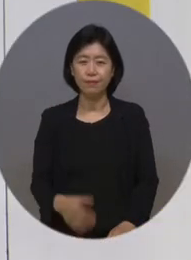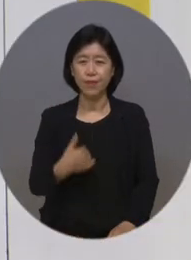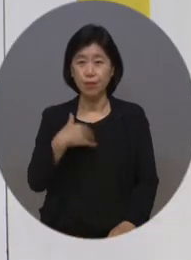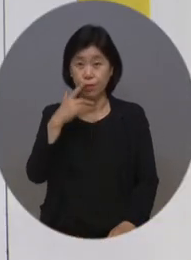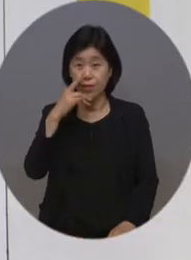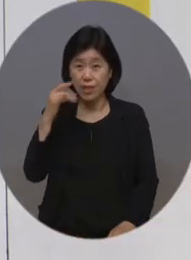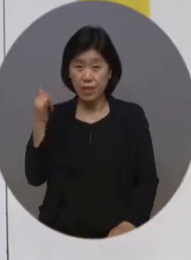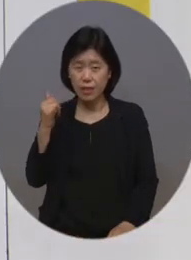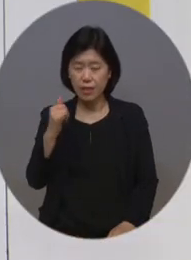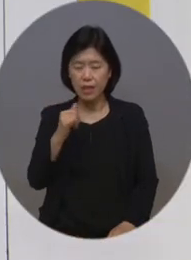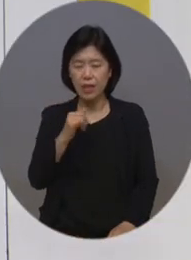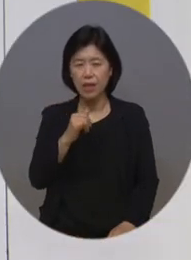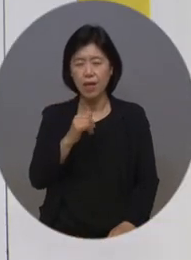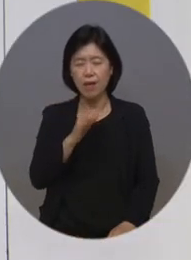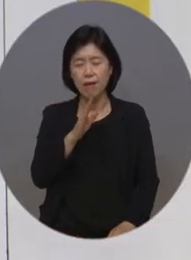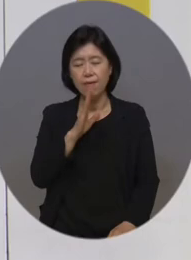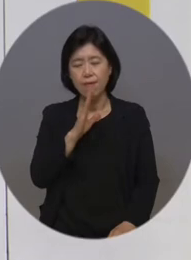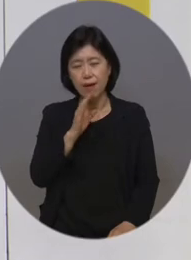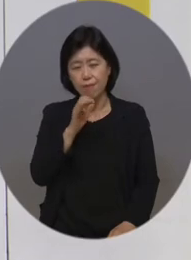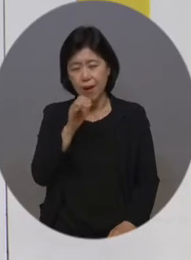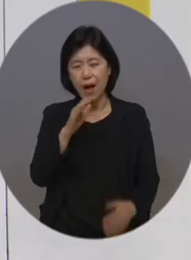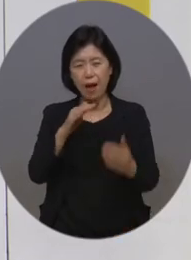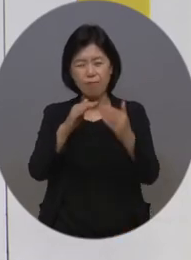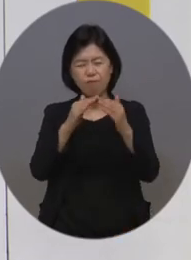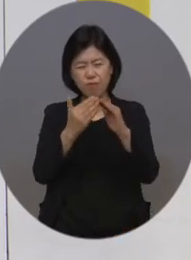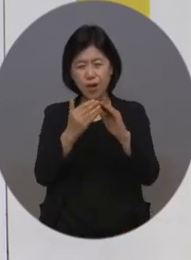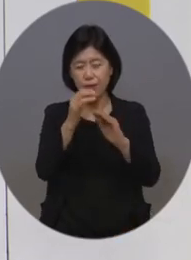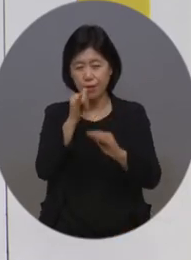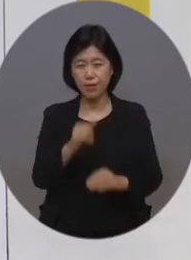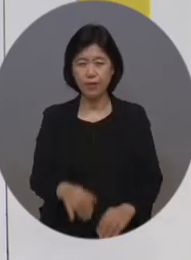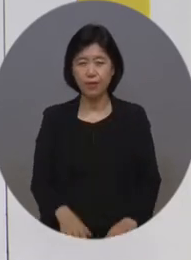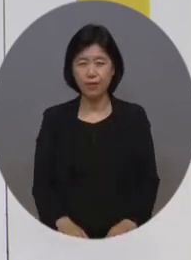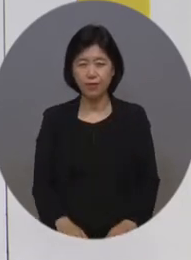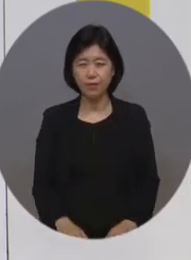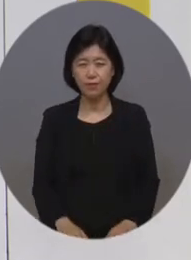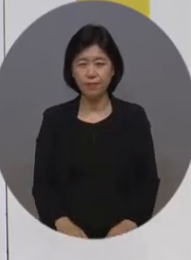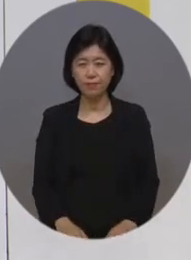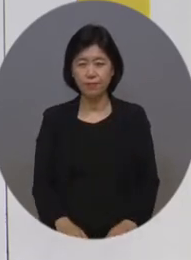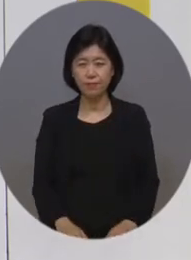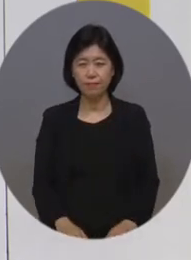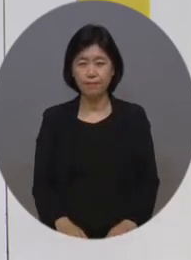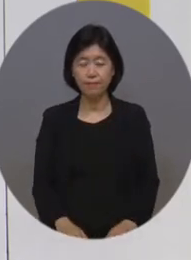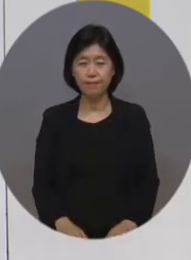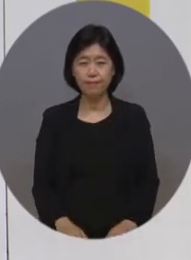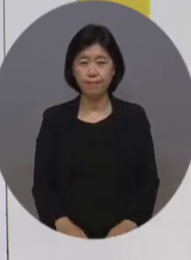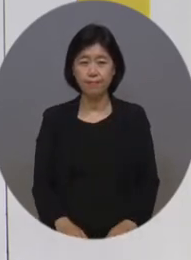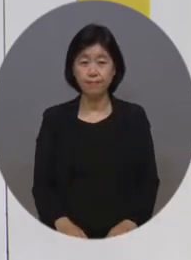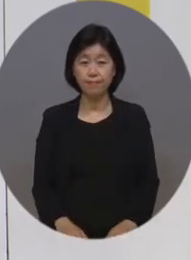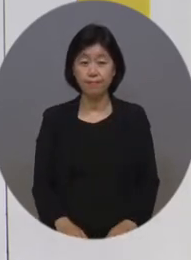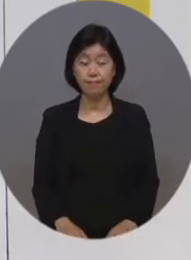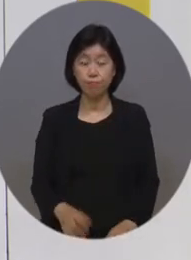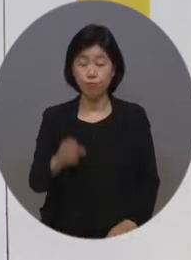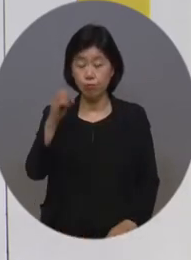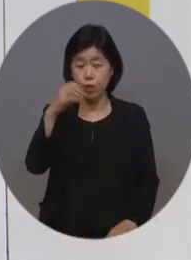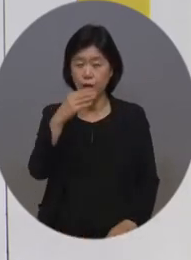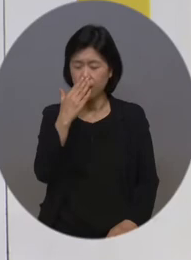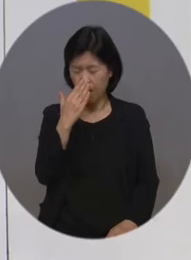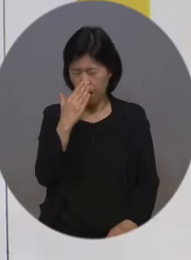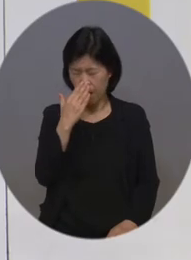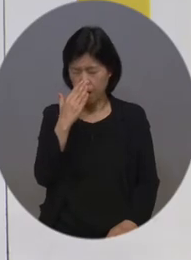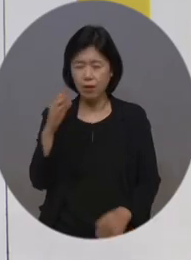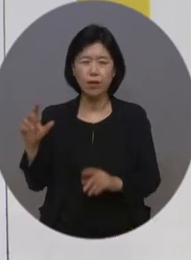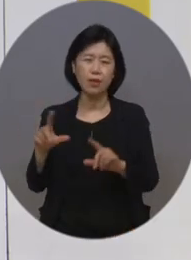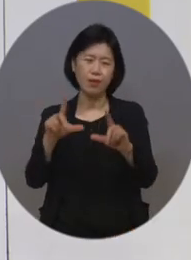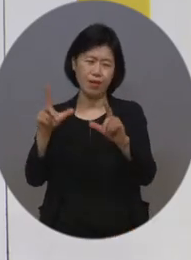안한 하셨구요 4 대신에 에 뭐랄까요 음 정말 그냥 선량하게 사신 분들이 줘